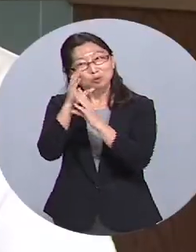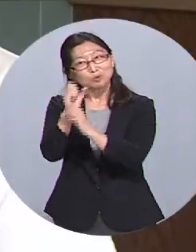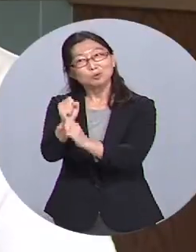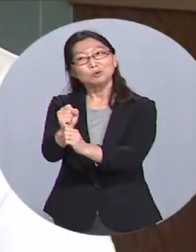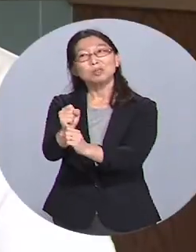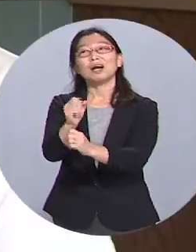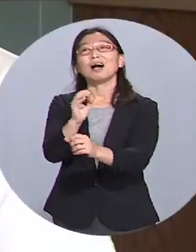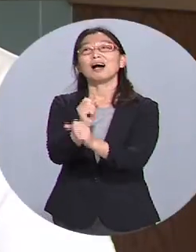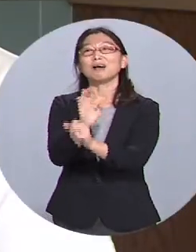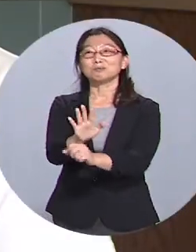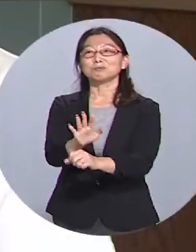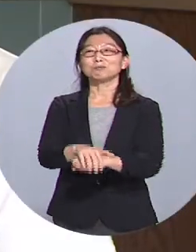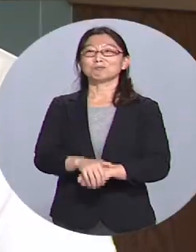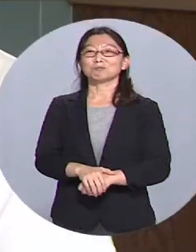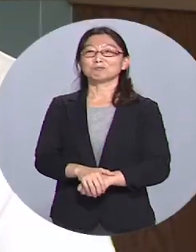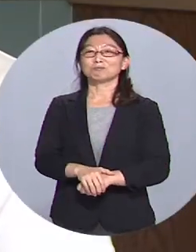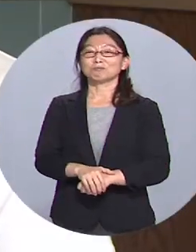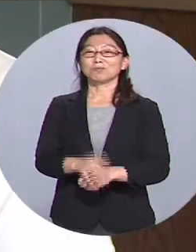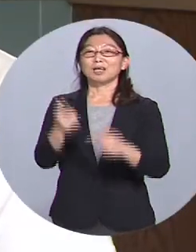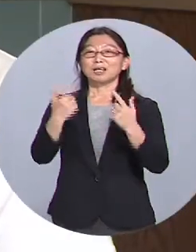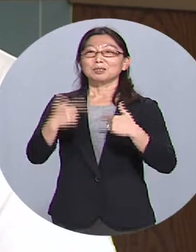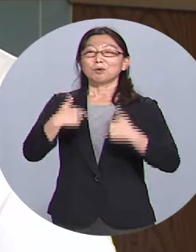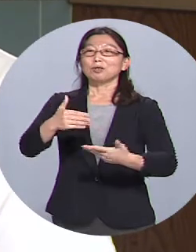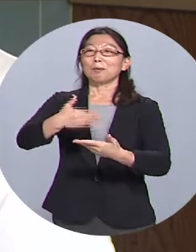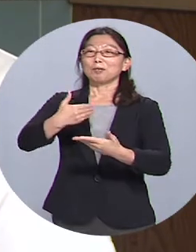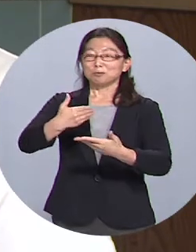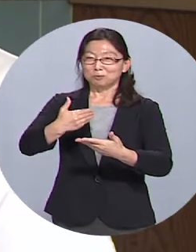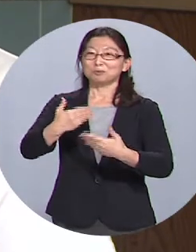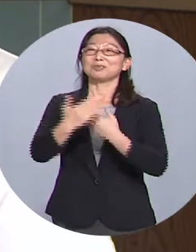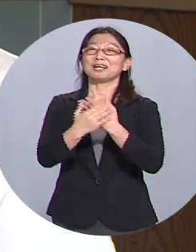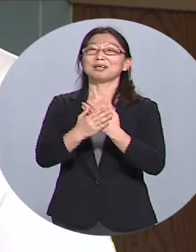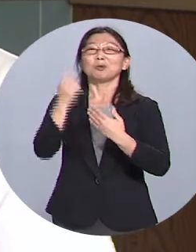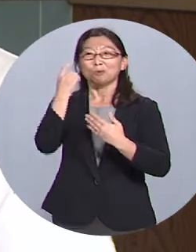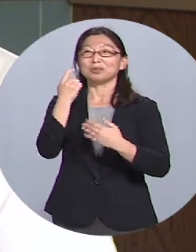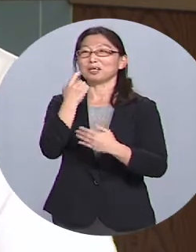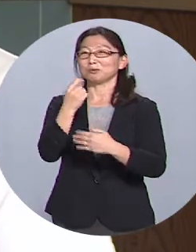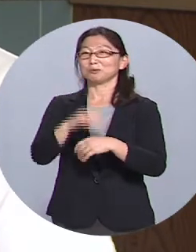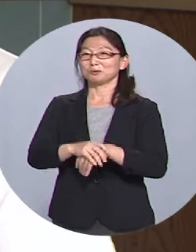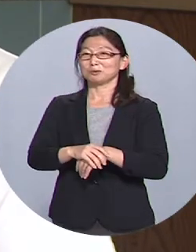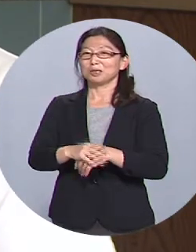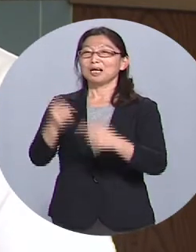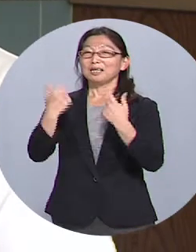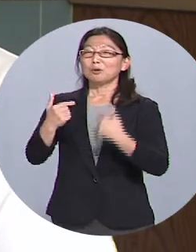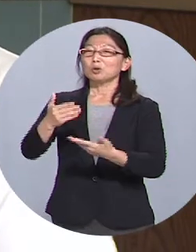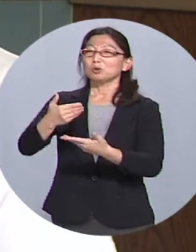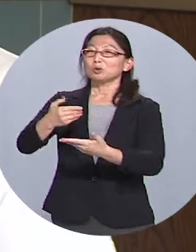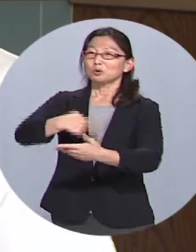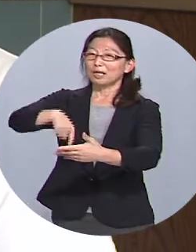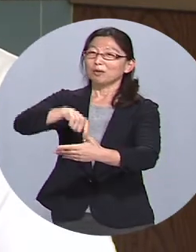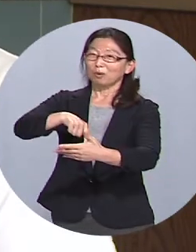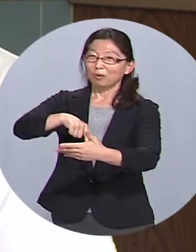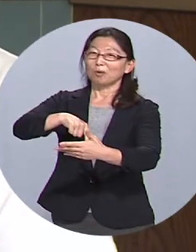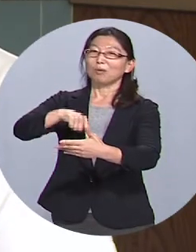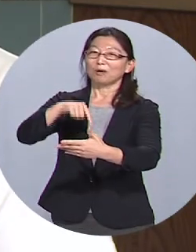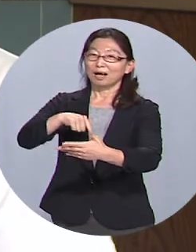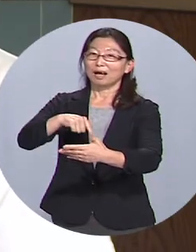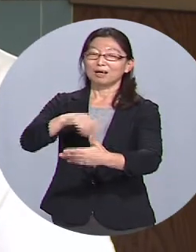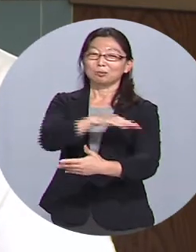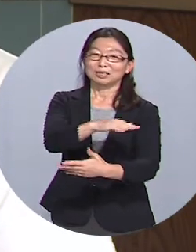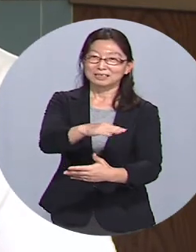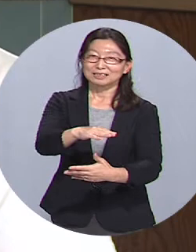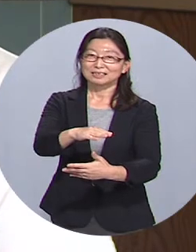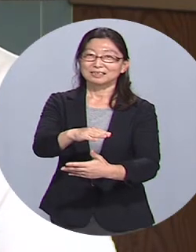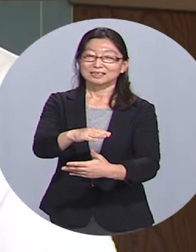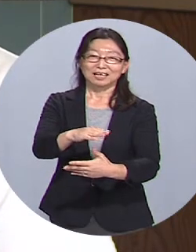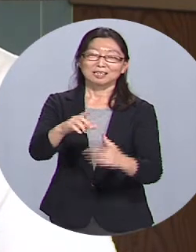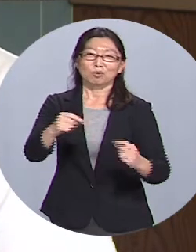普段からの給食っていうのが本当に大切だと思うんですね。なんでいつもの給食が本当に子どもたちにとって日本一